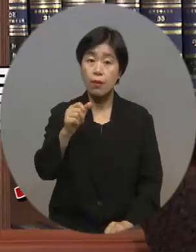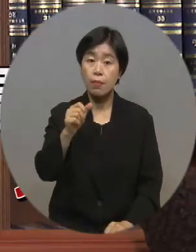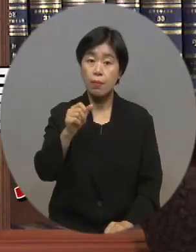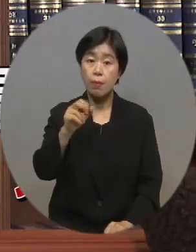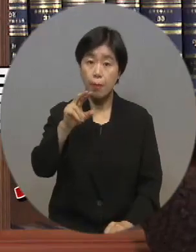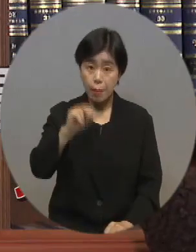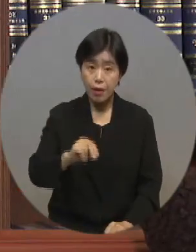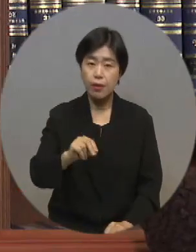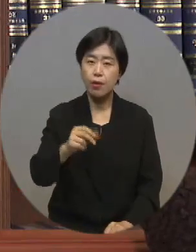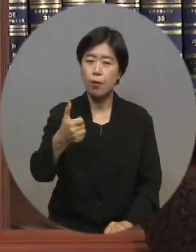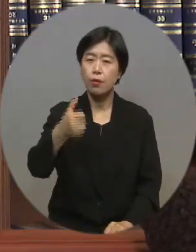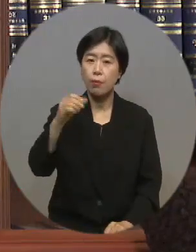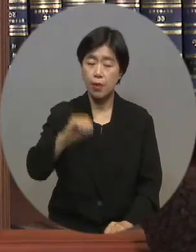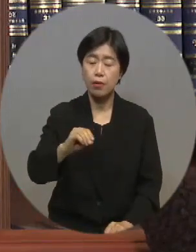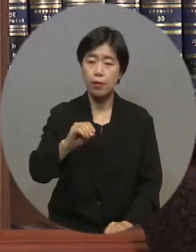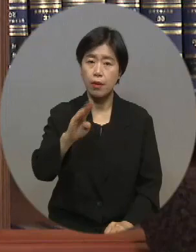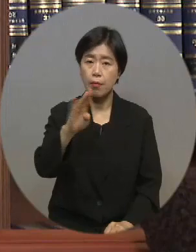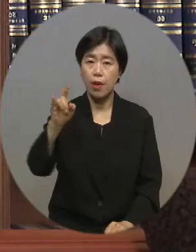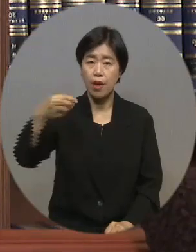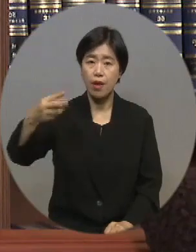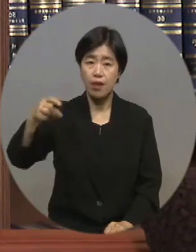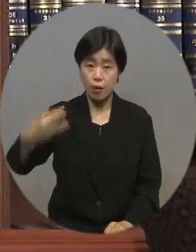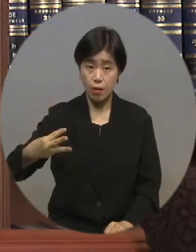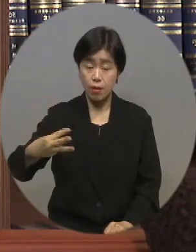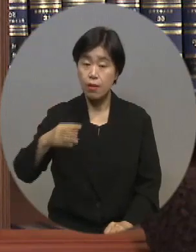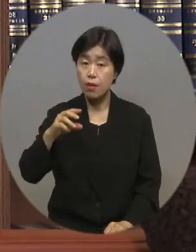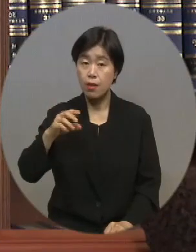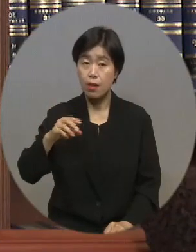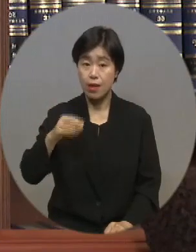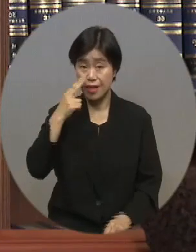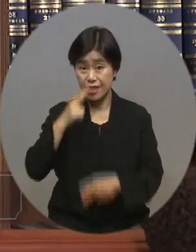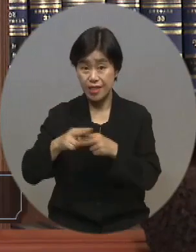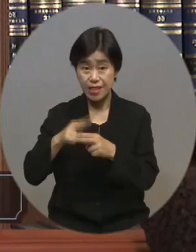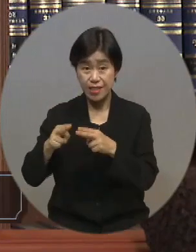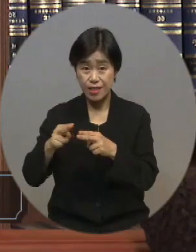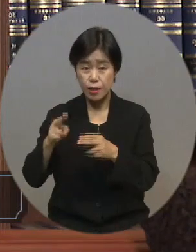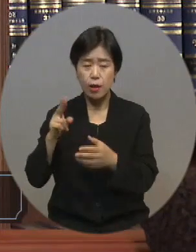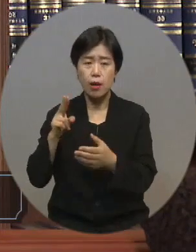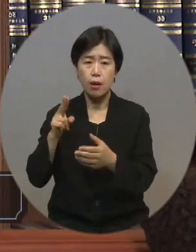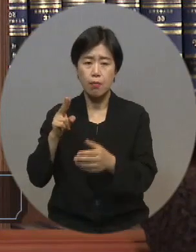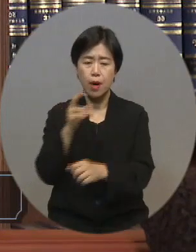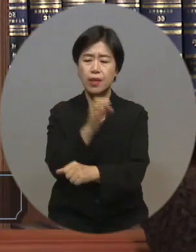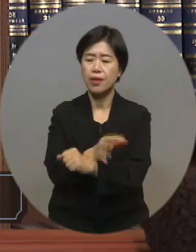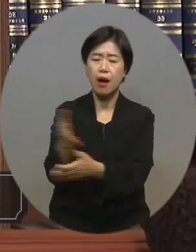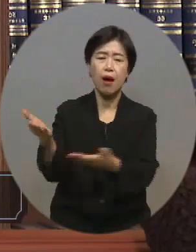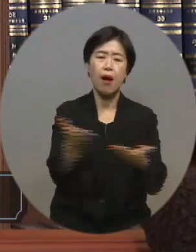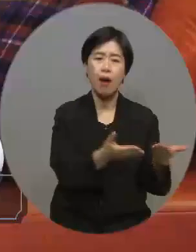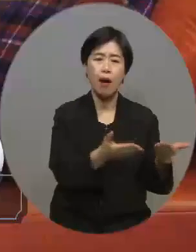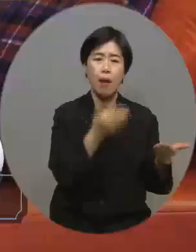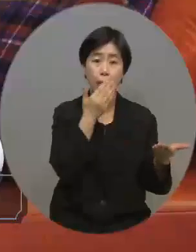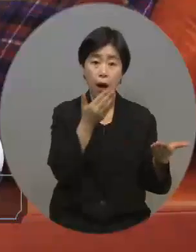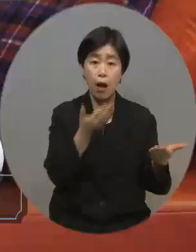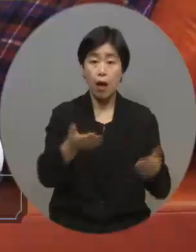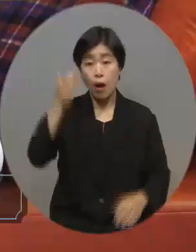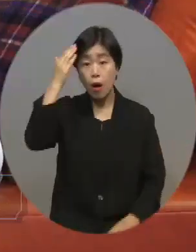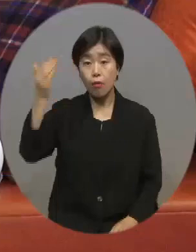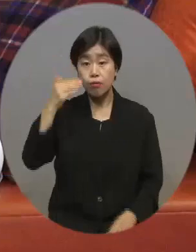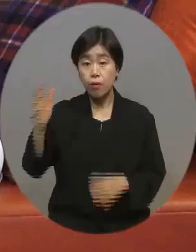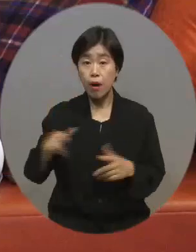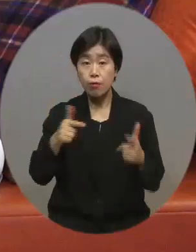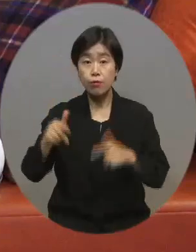배럴. 그 50만 배럴이 얼마나 많은 양인 줄 아세요? 모르죠. 대한민국이 하루에 250만 배럴 쓰는